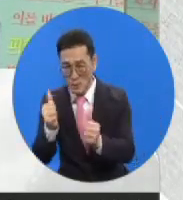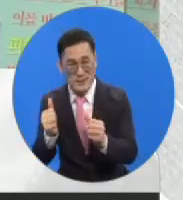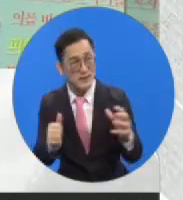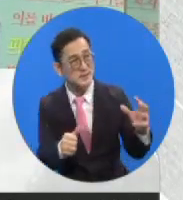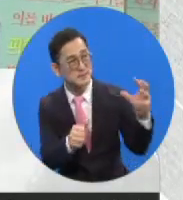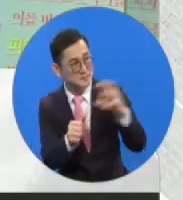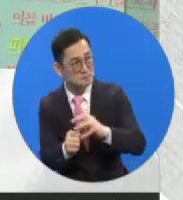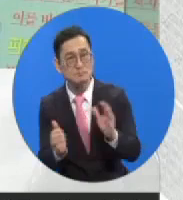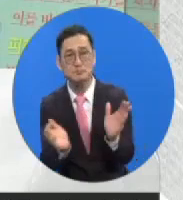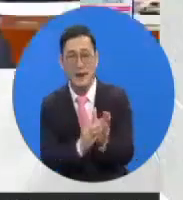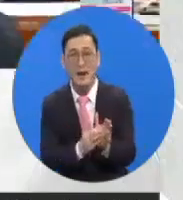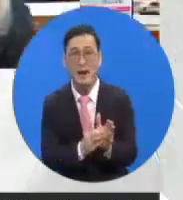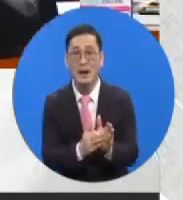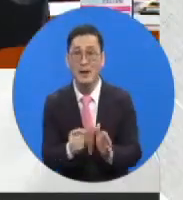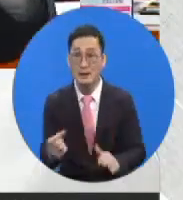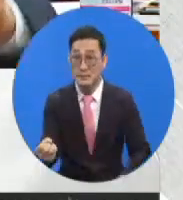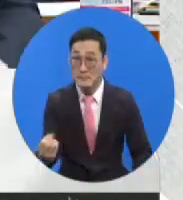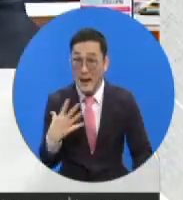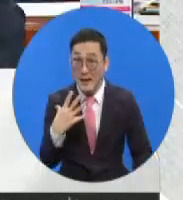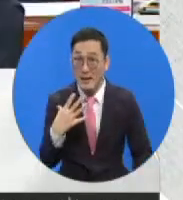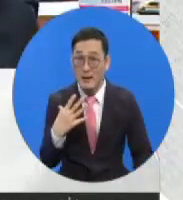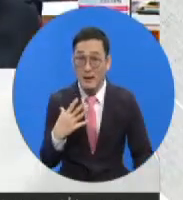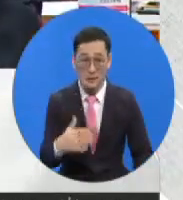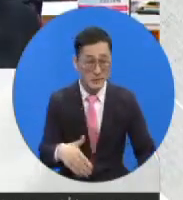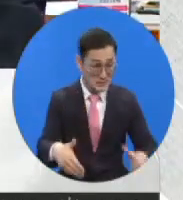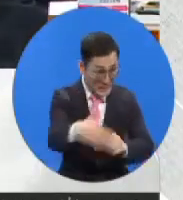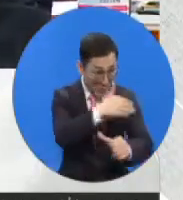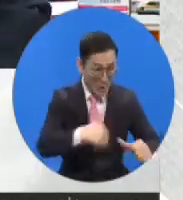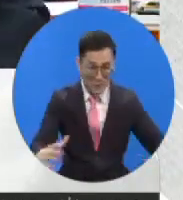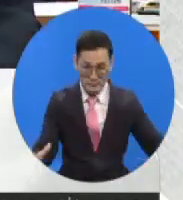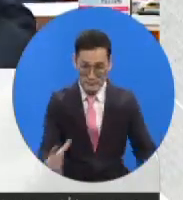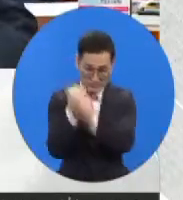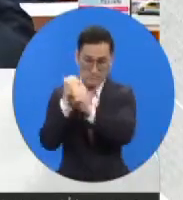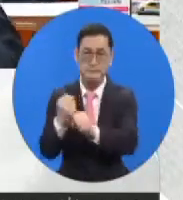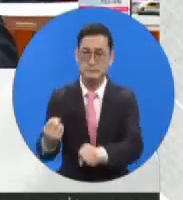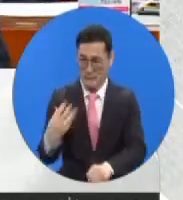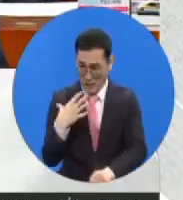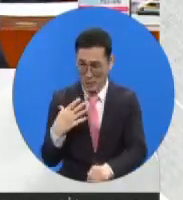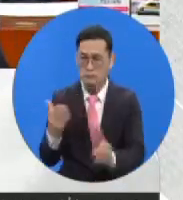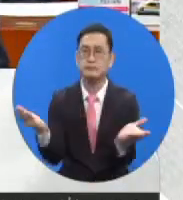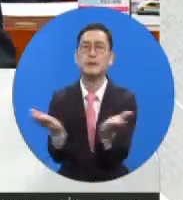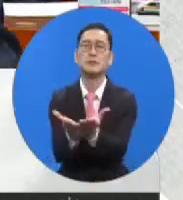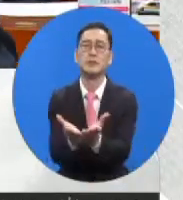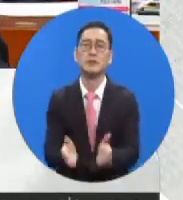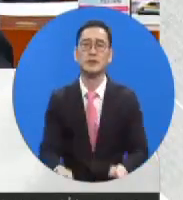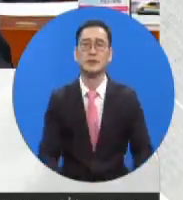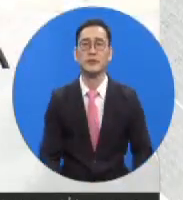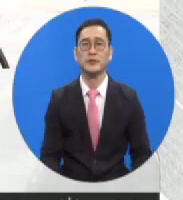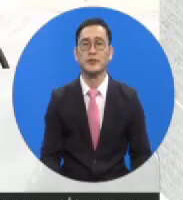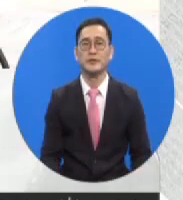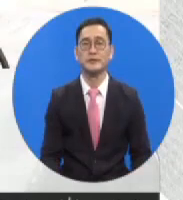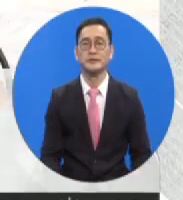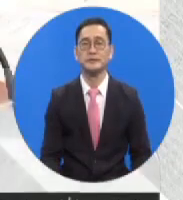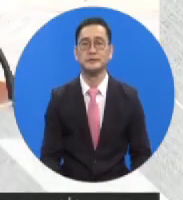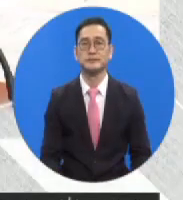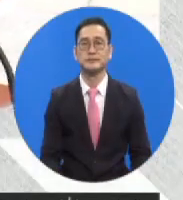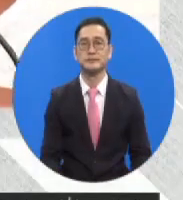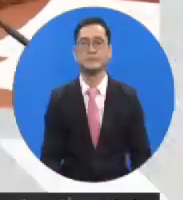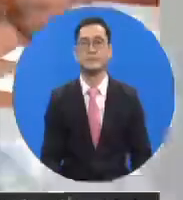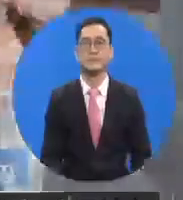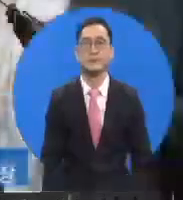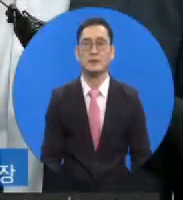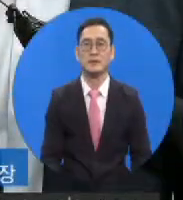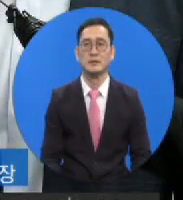아주 한 단어로 잘 표현했다고 봐요. 왜냐하면 이 내부 프로세스에